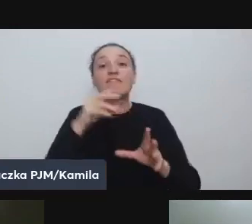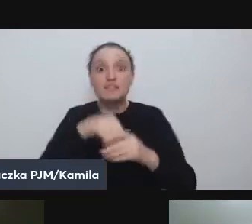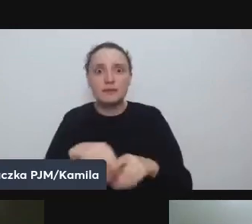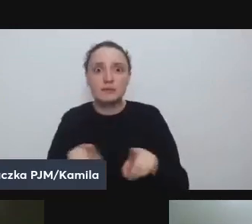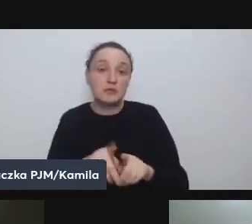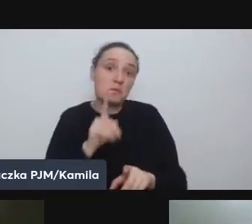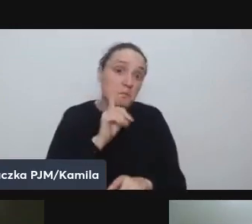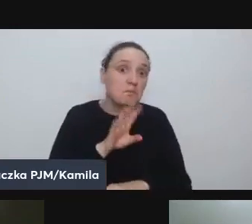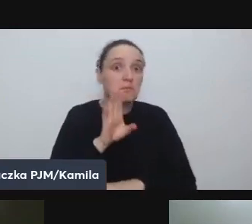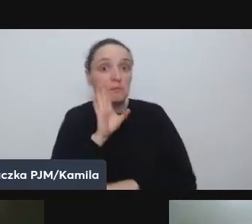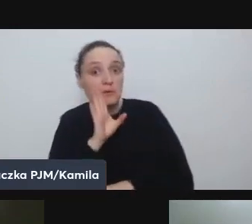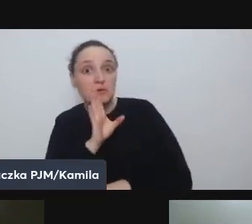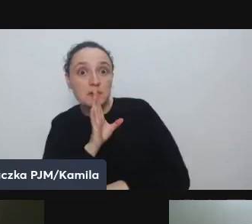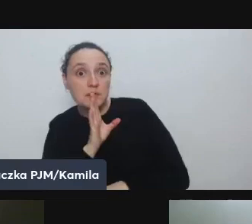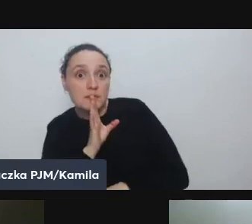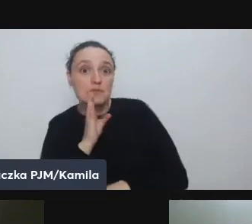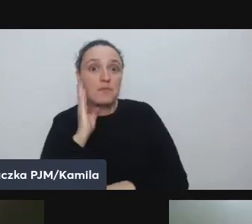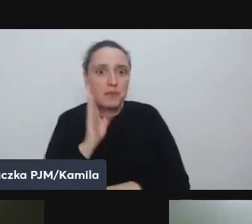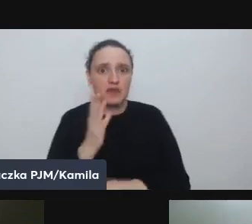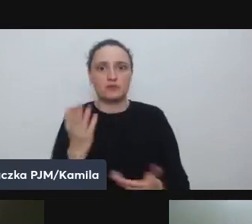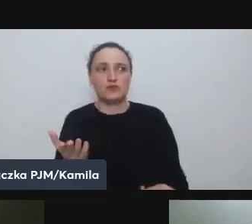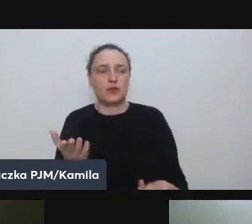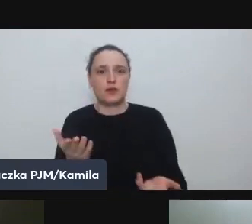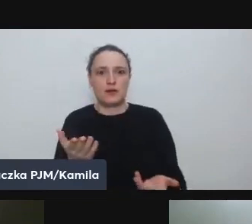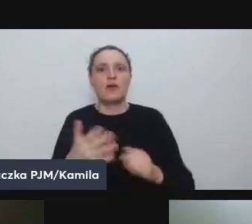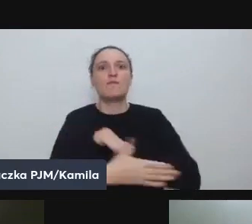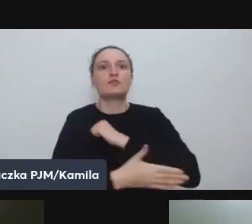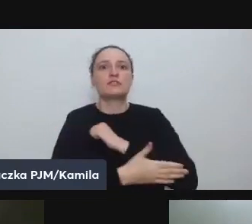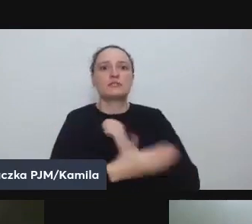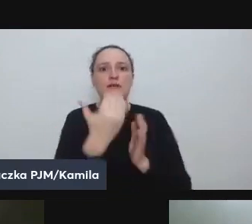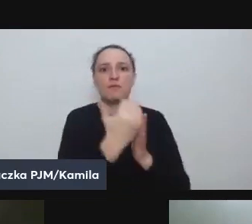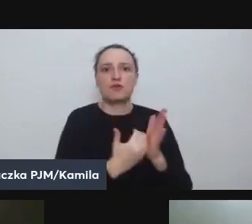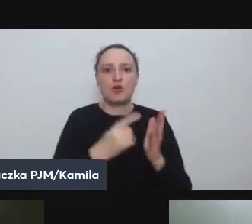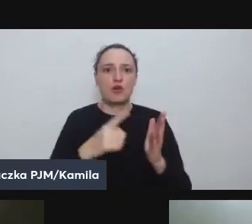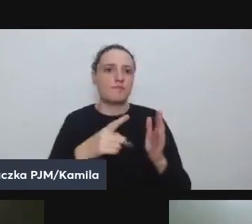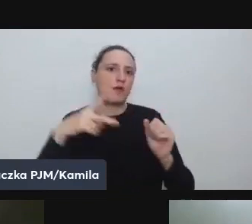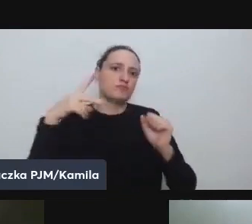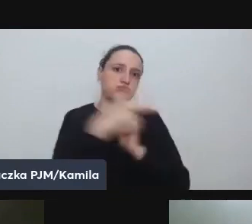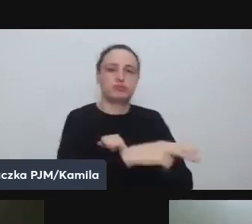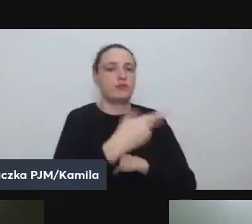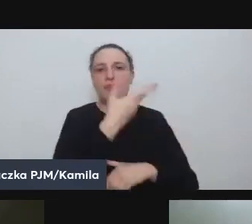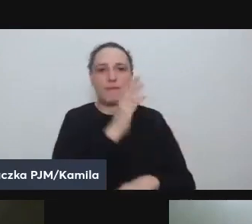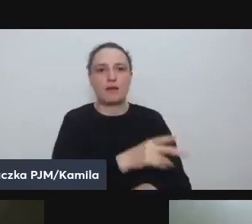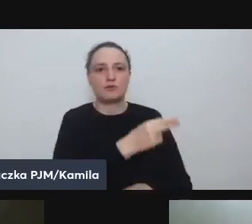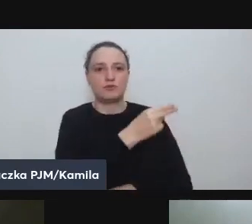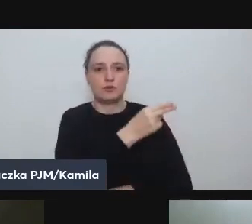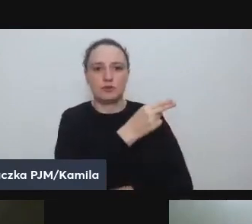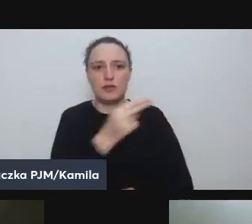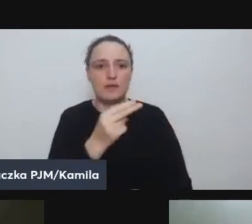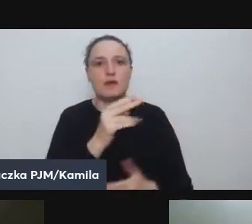podobno jakby obcięcie podstawy programowej właśnie o między innymi o naukę na